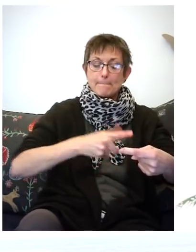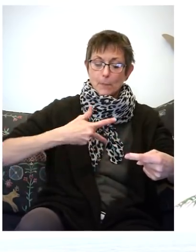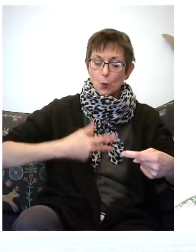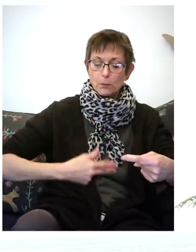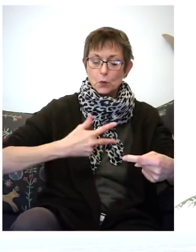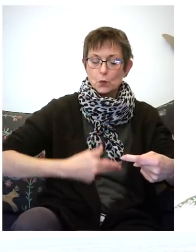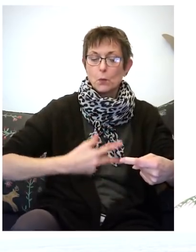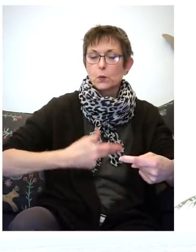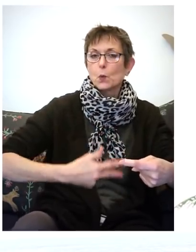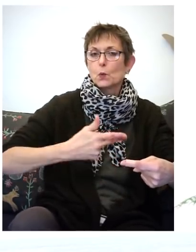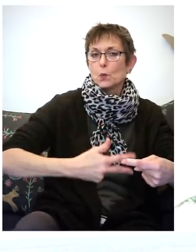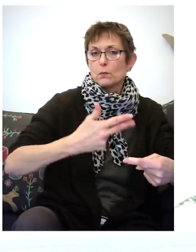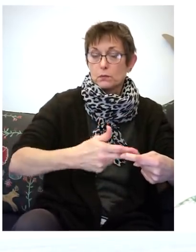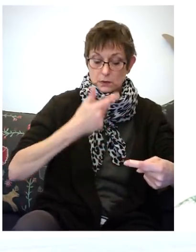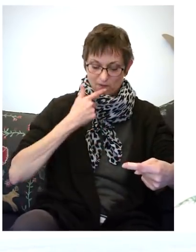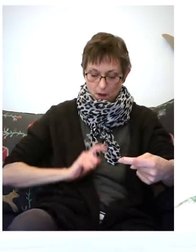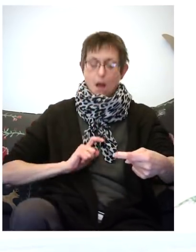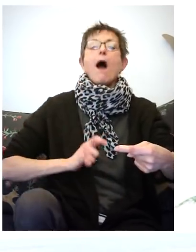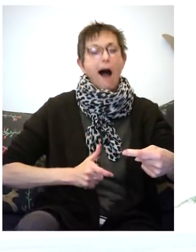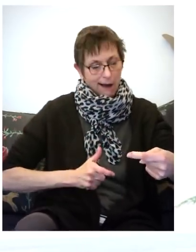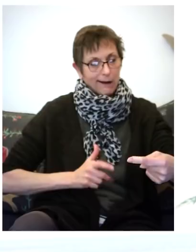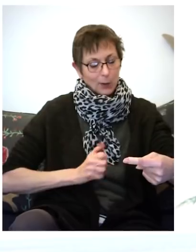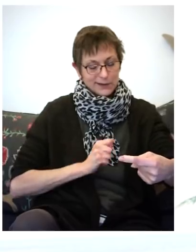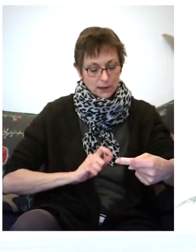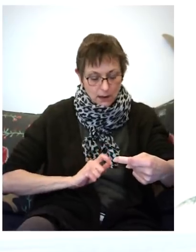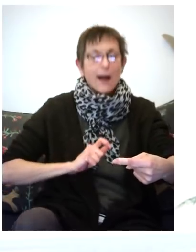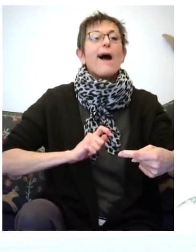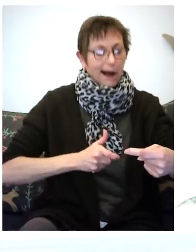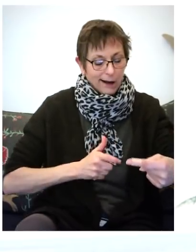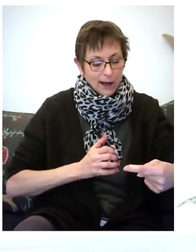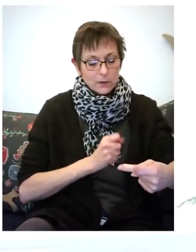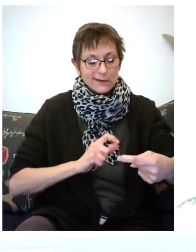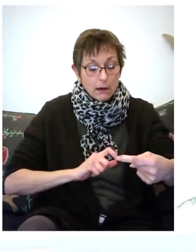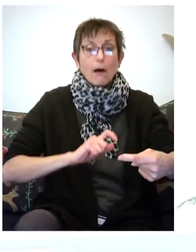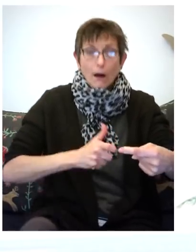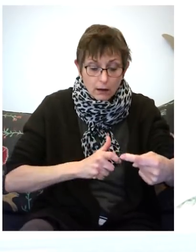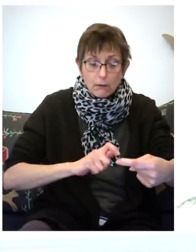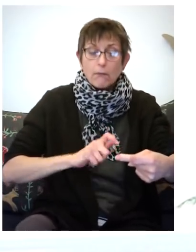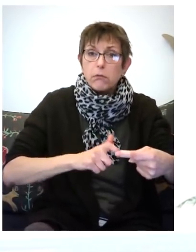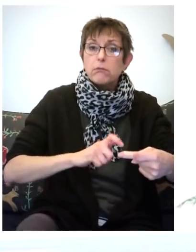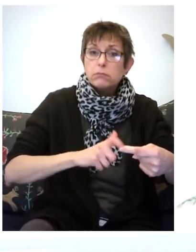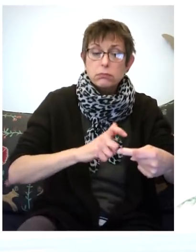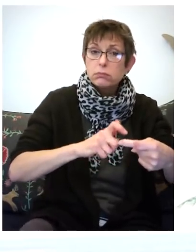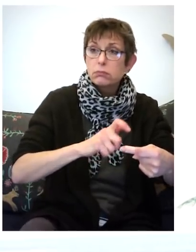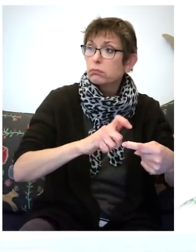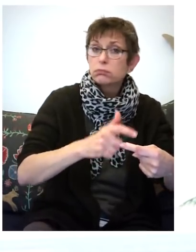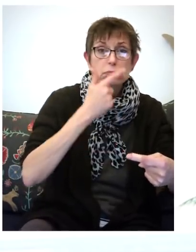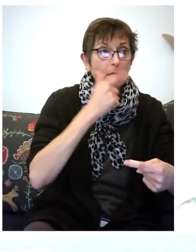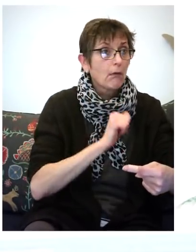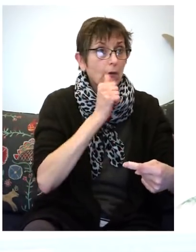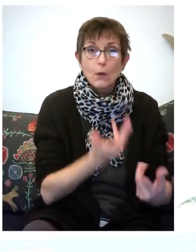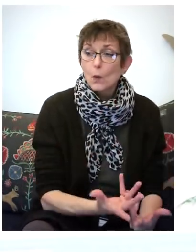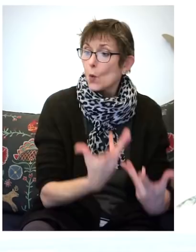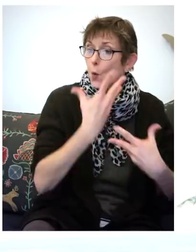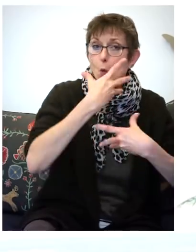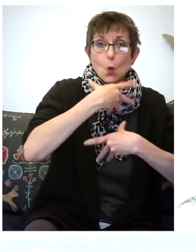des étapes, vous aurez le bénéfice déjà de réussite à chaque fois. Et cette nouvelle habitude va être un petit peu diluée dans son acceptation et vous